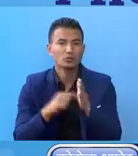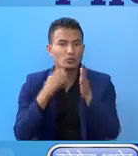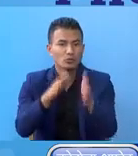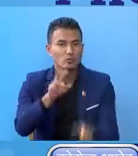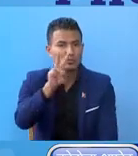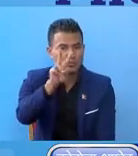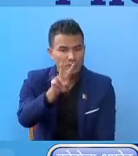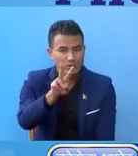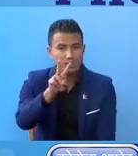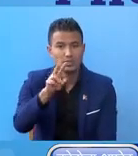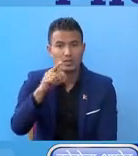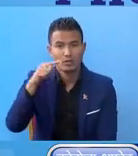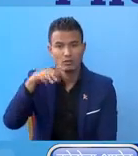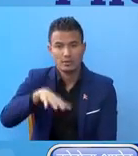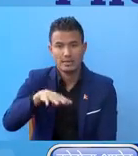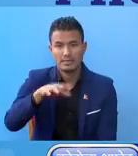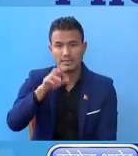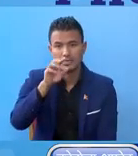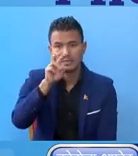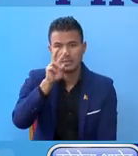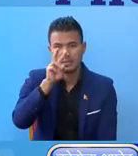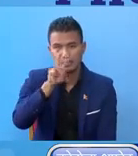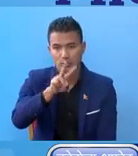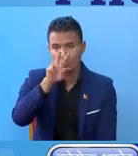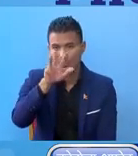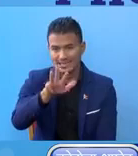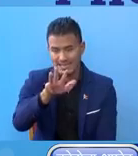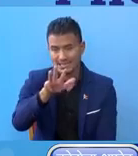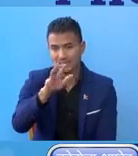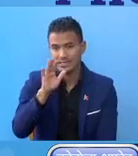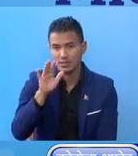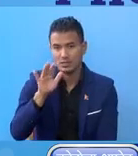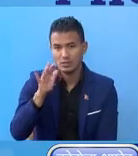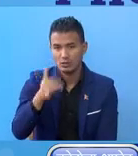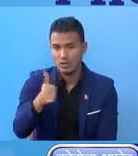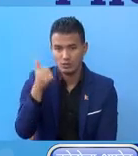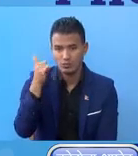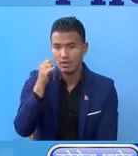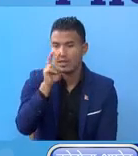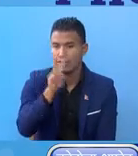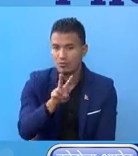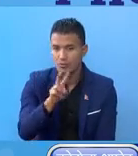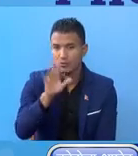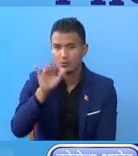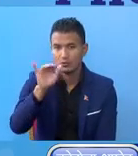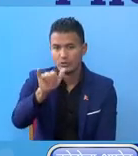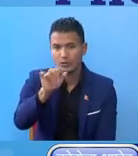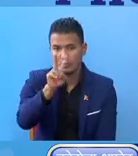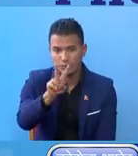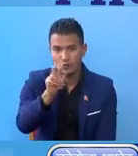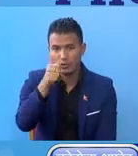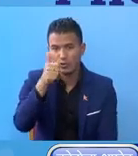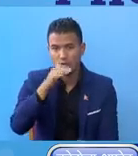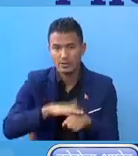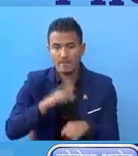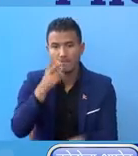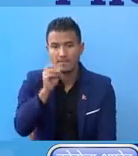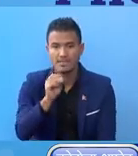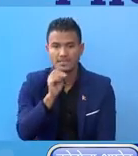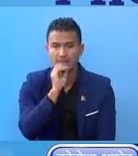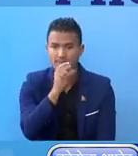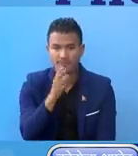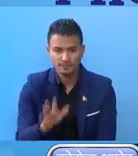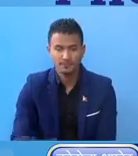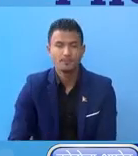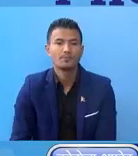कञ्चनपुरमा 2, कैलालीमा 29, डडेलधुरामा 2, डोटीमा 2 र अछाममा 20। मैले माथि